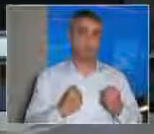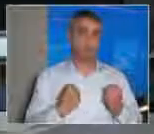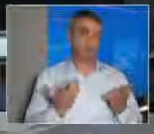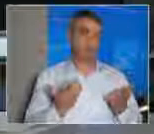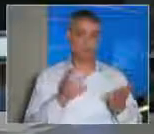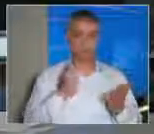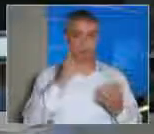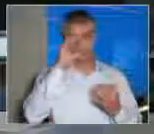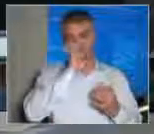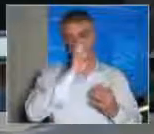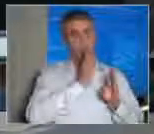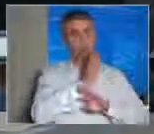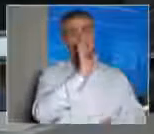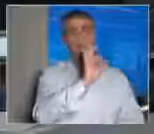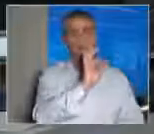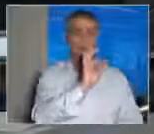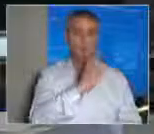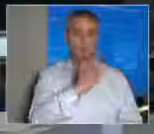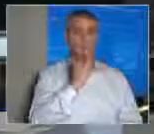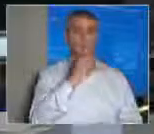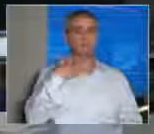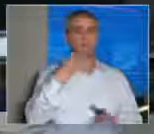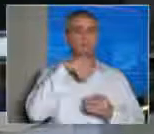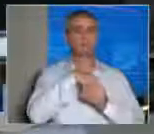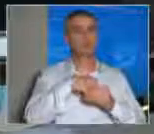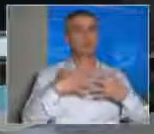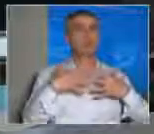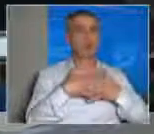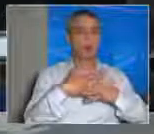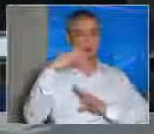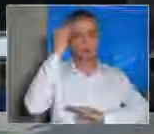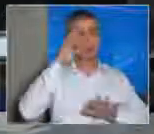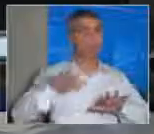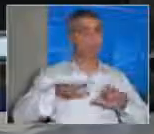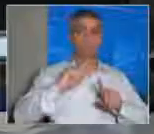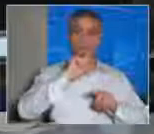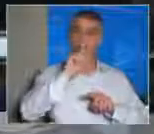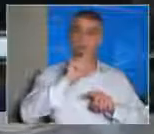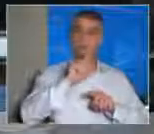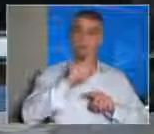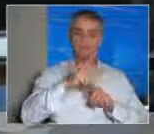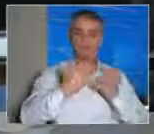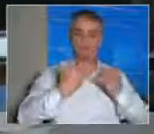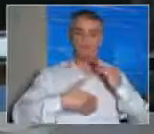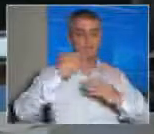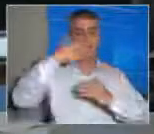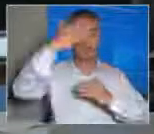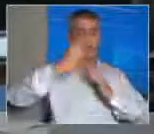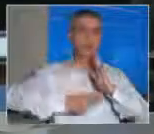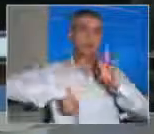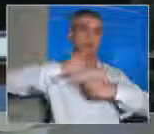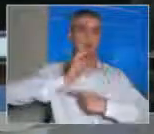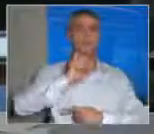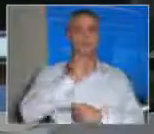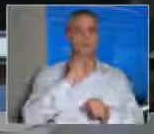זה המטריה, אם זה הכיוון, מה זה להיות חלק מקואליציה, ללמוד אותה, ואולי כן, זה יפתח אותו לפעם הבאה,